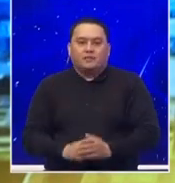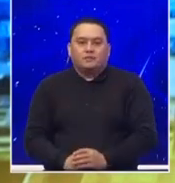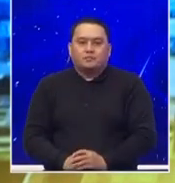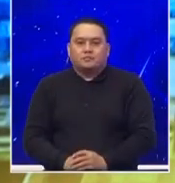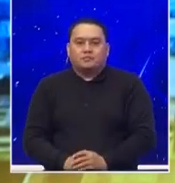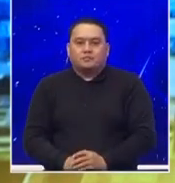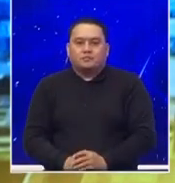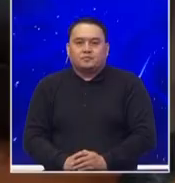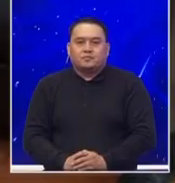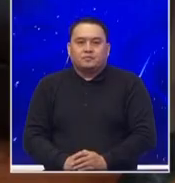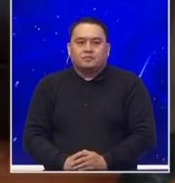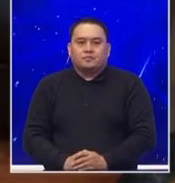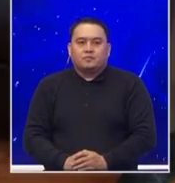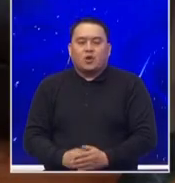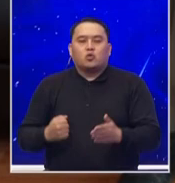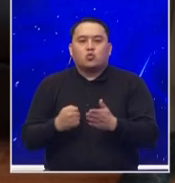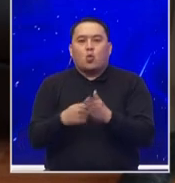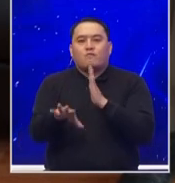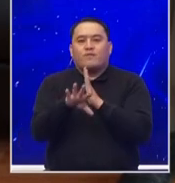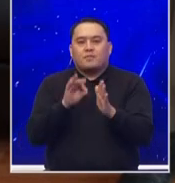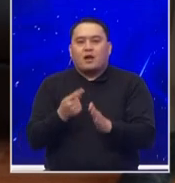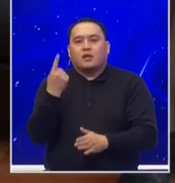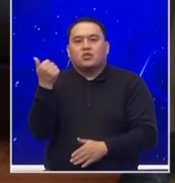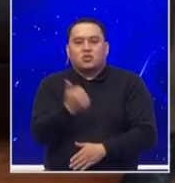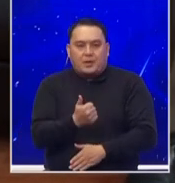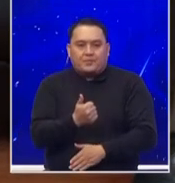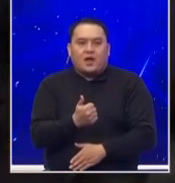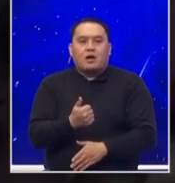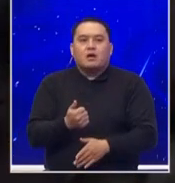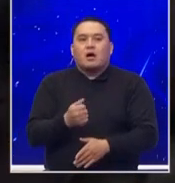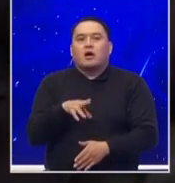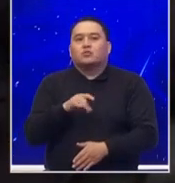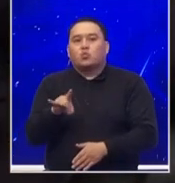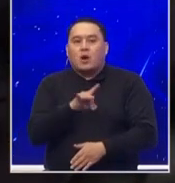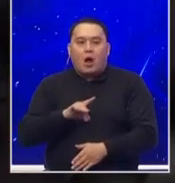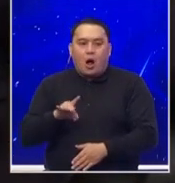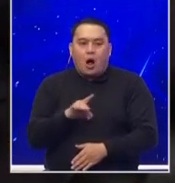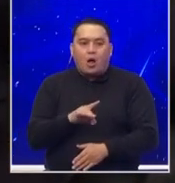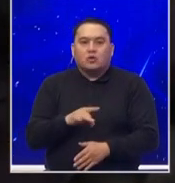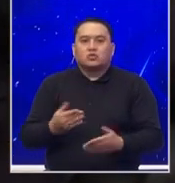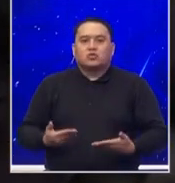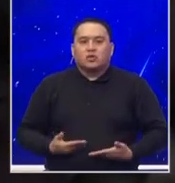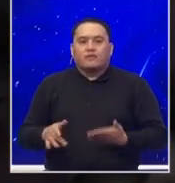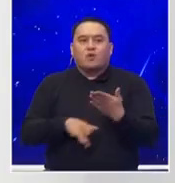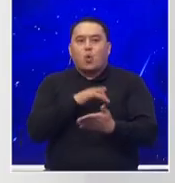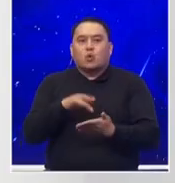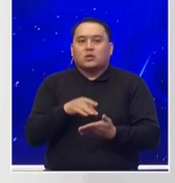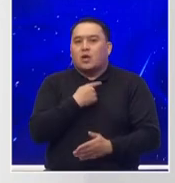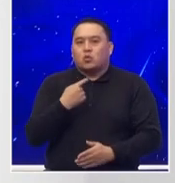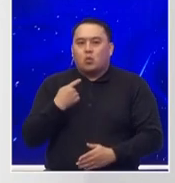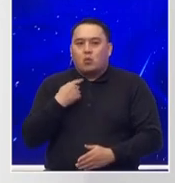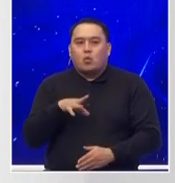выбор. До выборов осталось меньше недели. Уроженец Аксузского района, ныне житель города Талдыкурган,